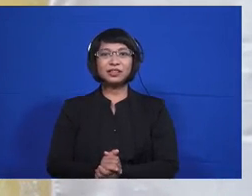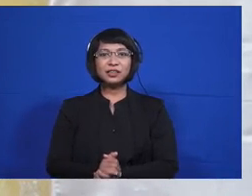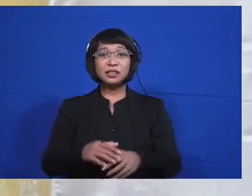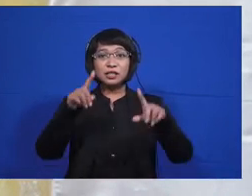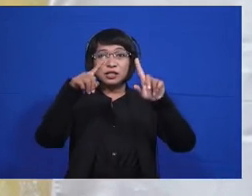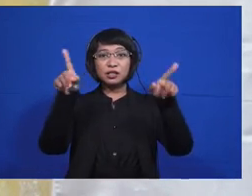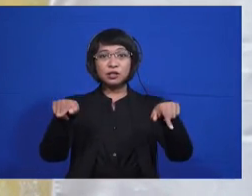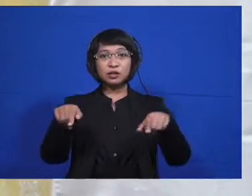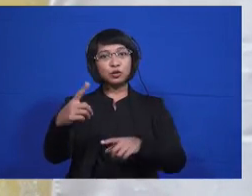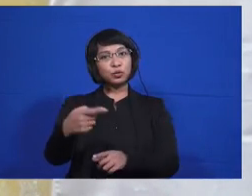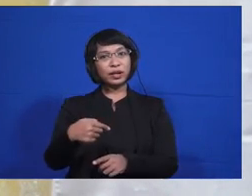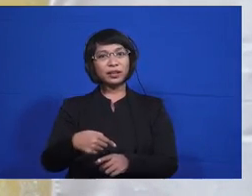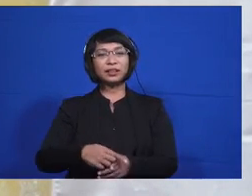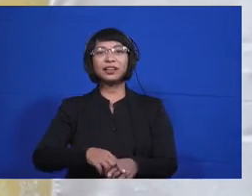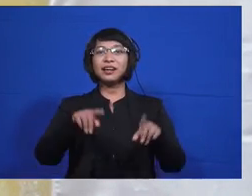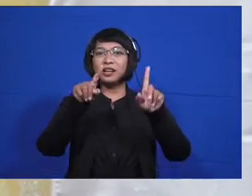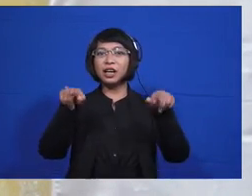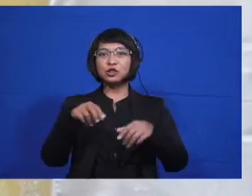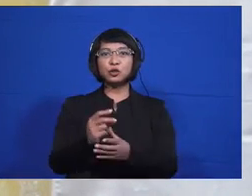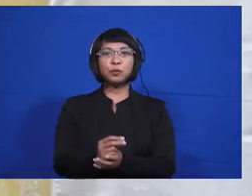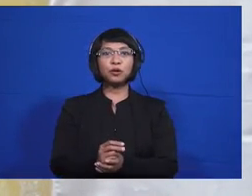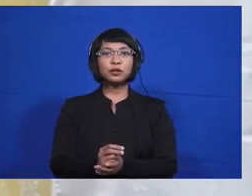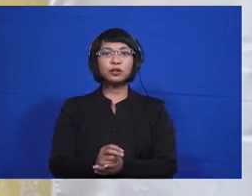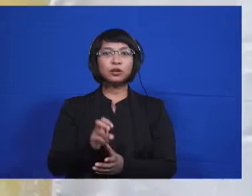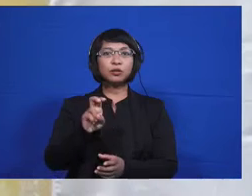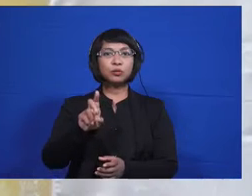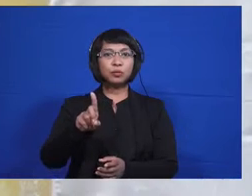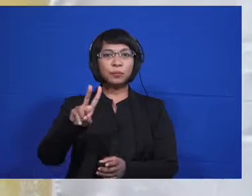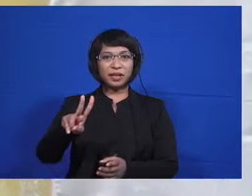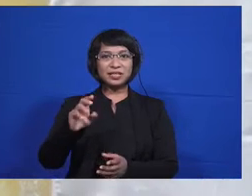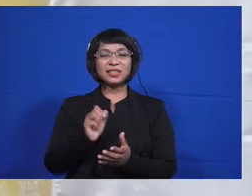jemaat di Roma, bab 12 ayat 11.